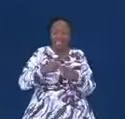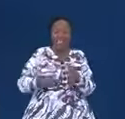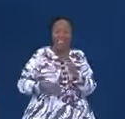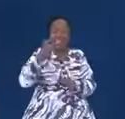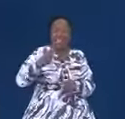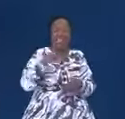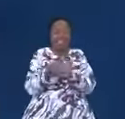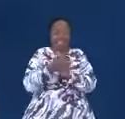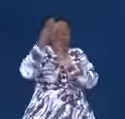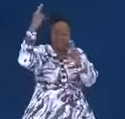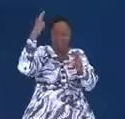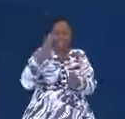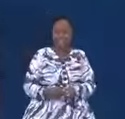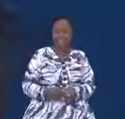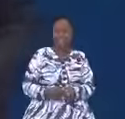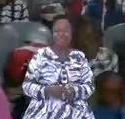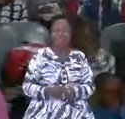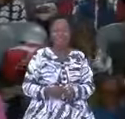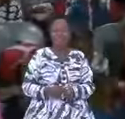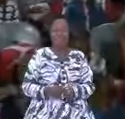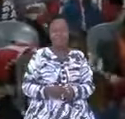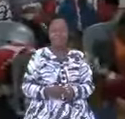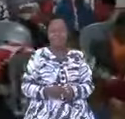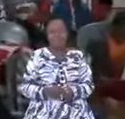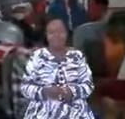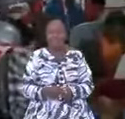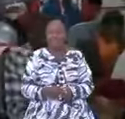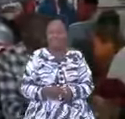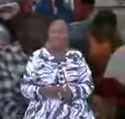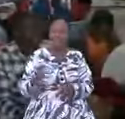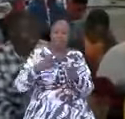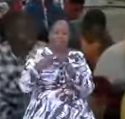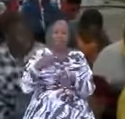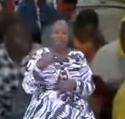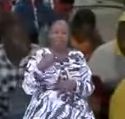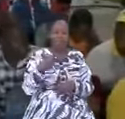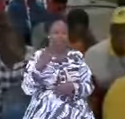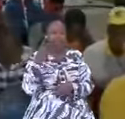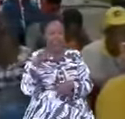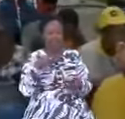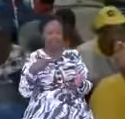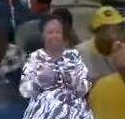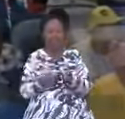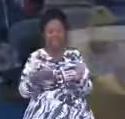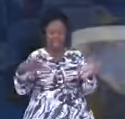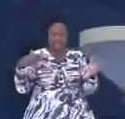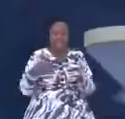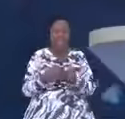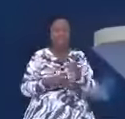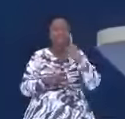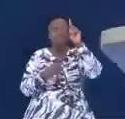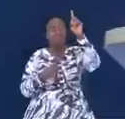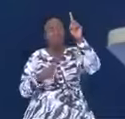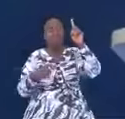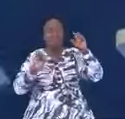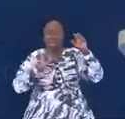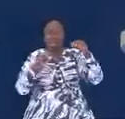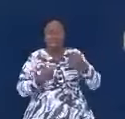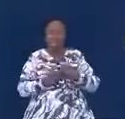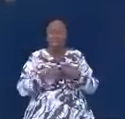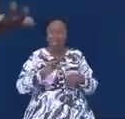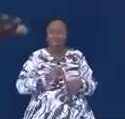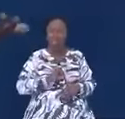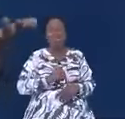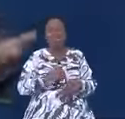jésus et d'ivoire ceci et j'ai péché contre toi seul et j'ai fait ce qu'est mal at